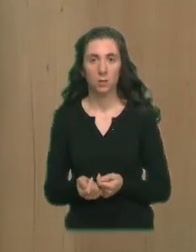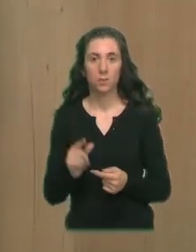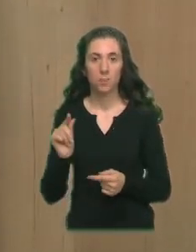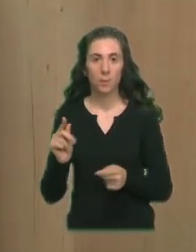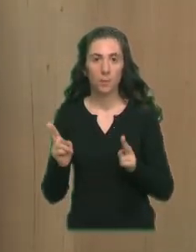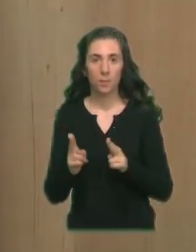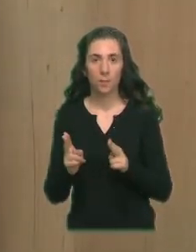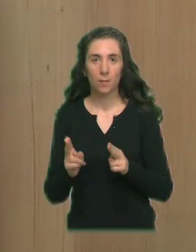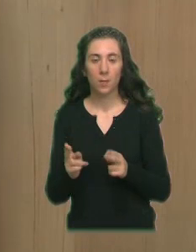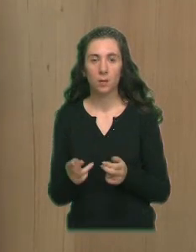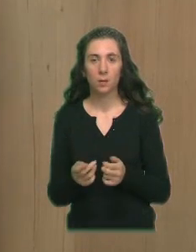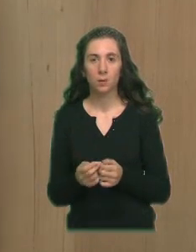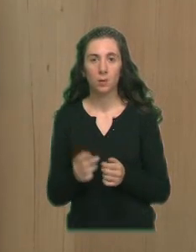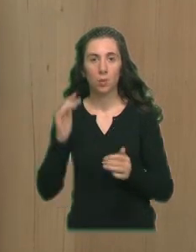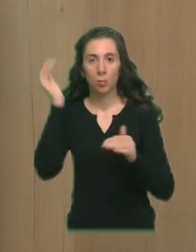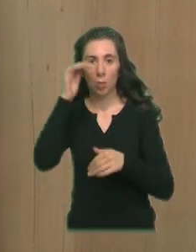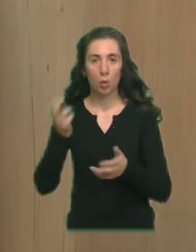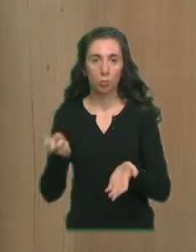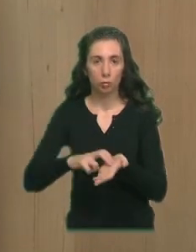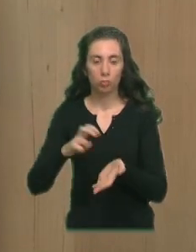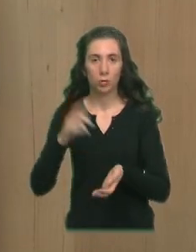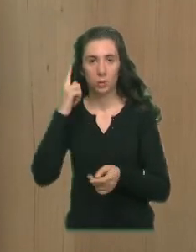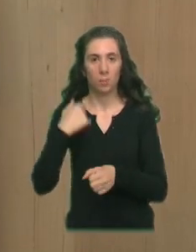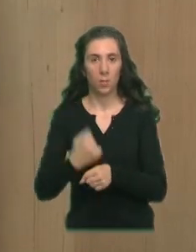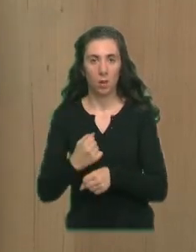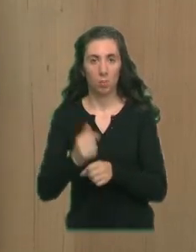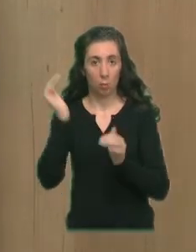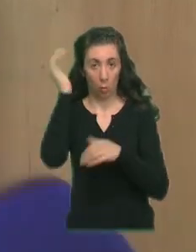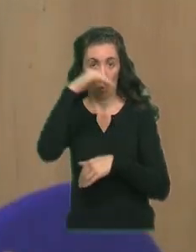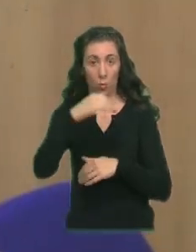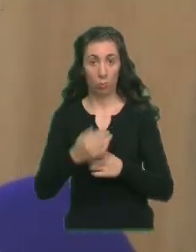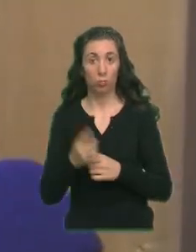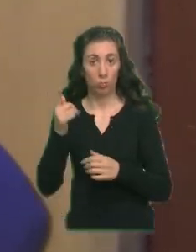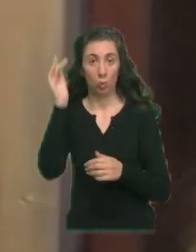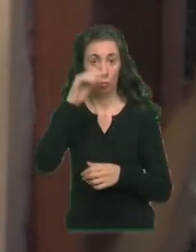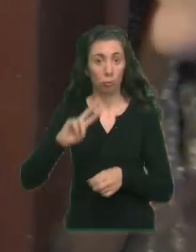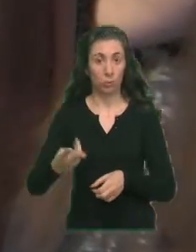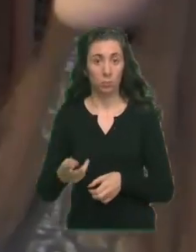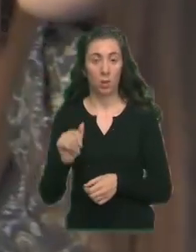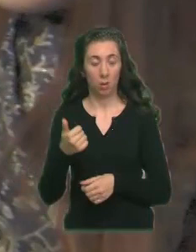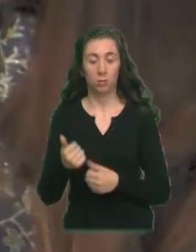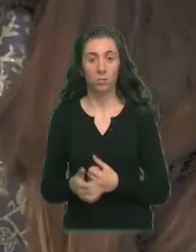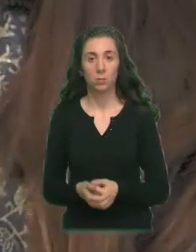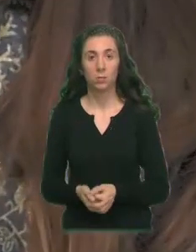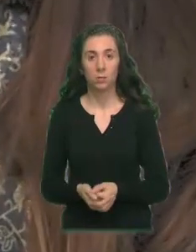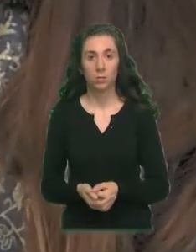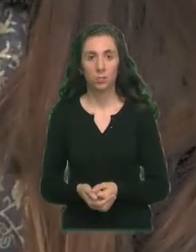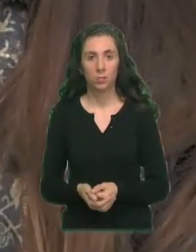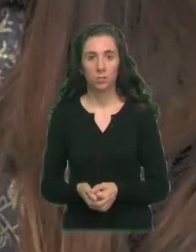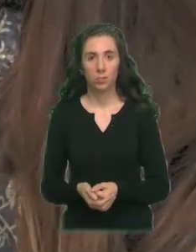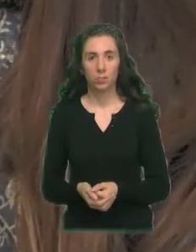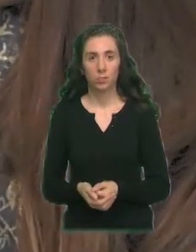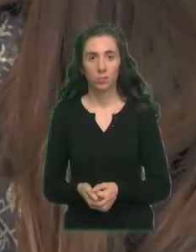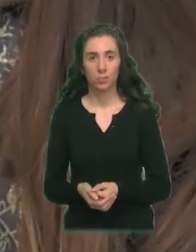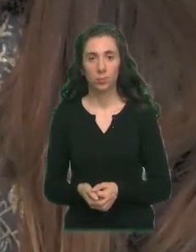se makar dižem se onak i po noći znam raditi. Po noći? Da. To je noćna smjena onda? Da, tako.